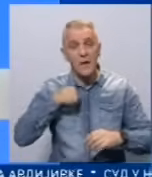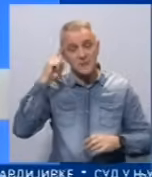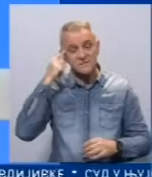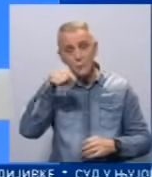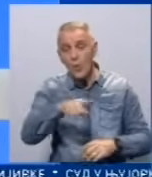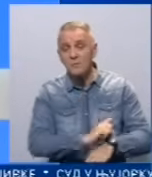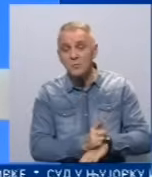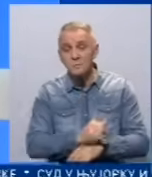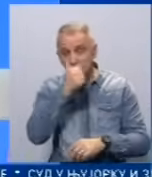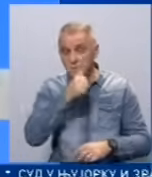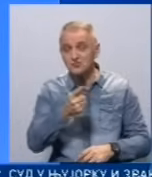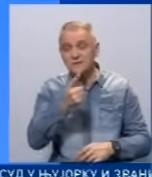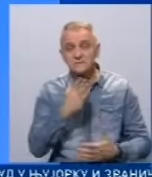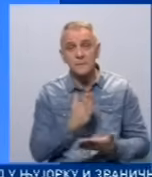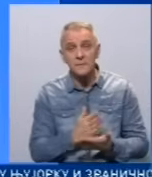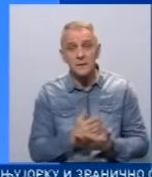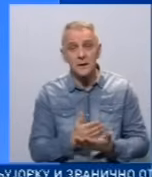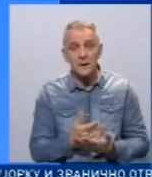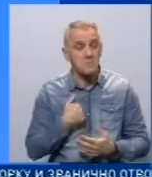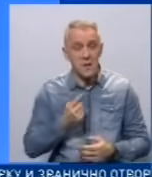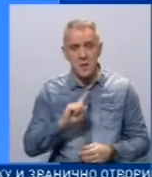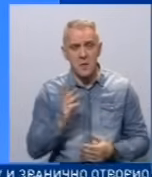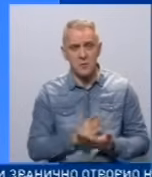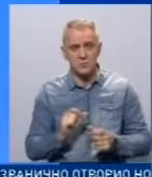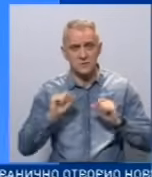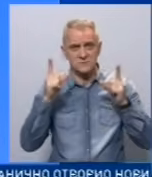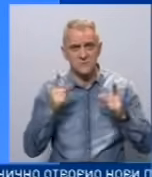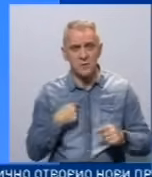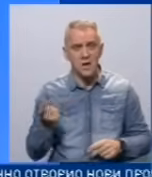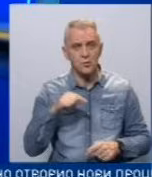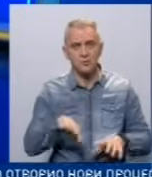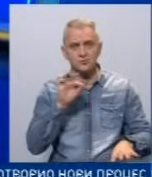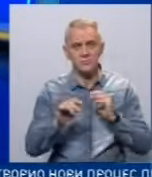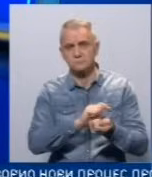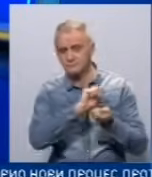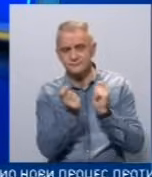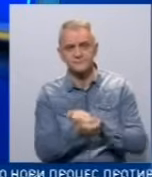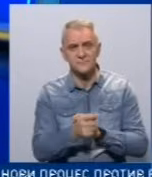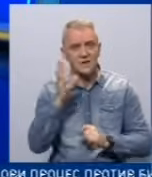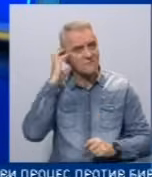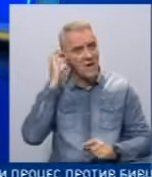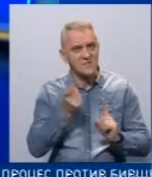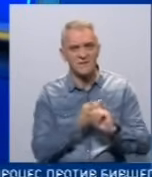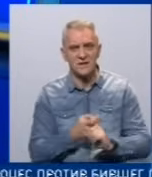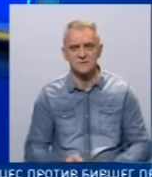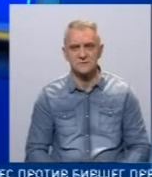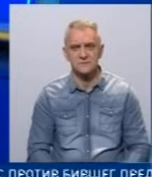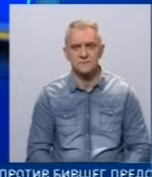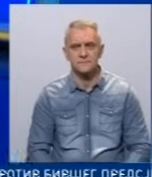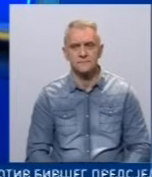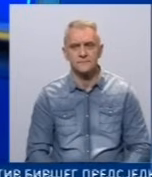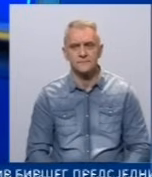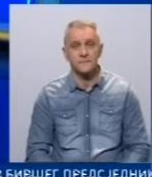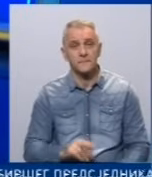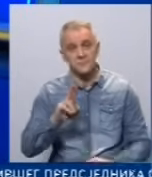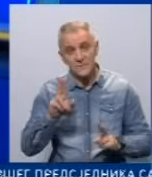trenutku što će se desiti, mene ne bi iznenadilo da dođe možda i do same rekonstrukcije federalne vlade. Imate